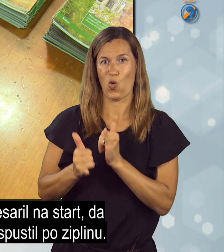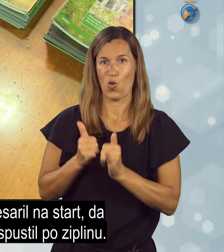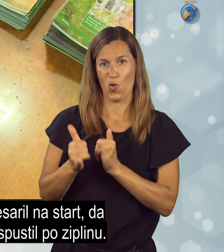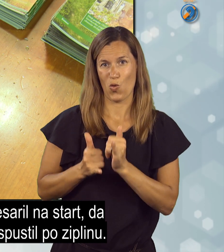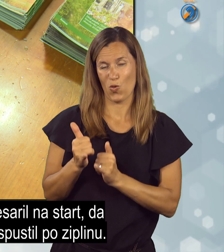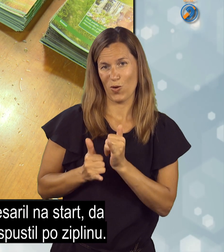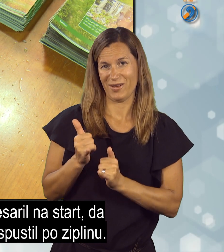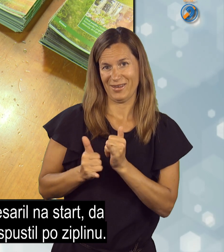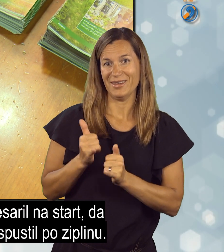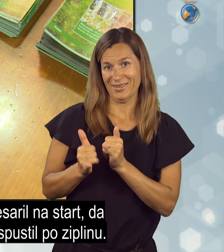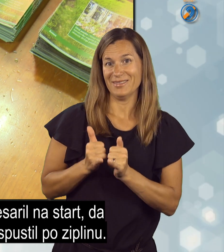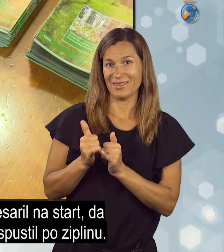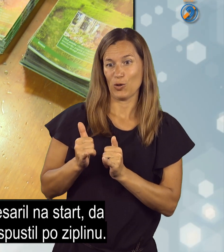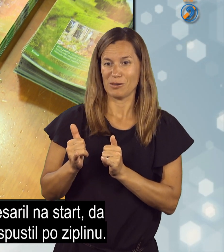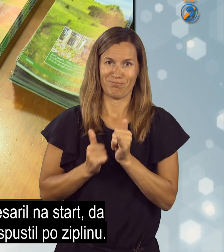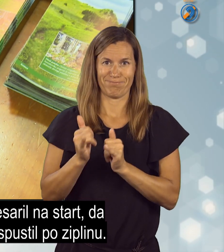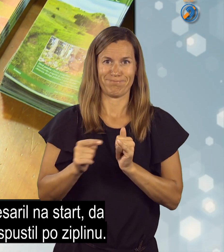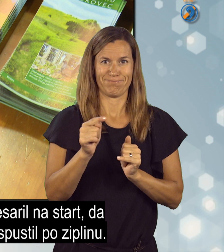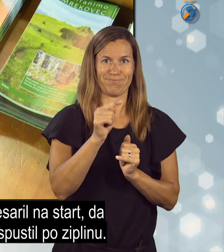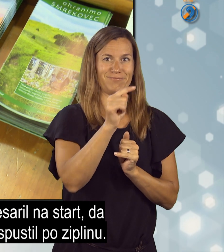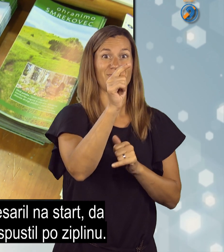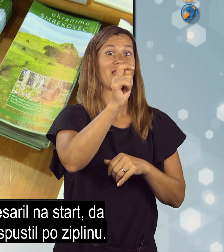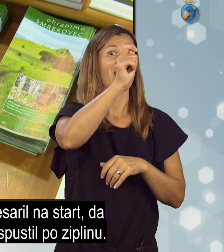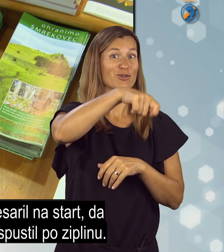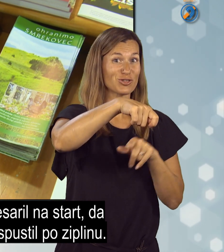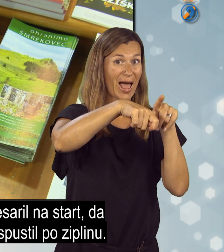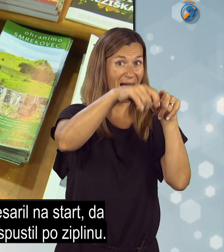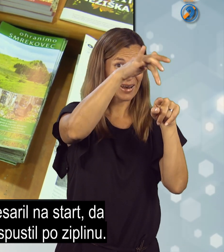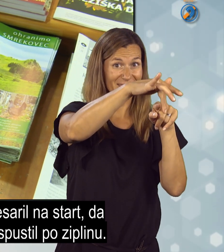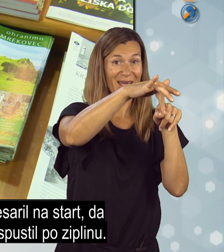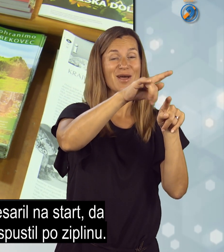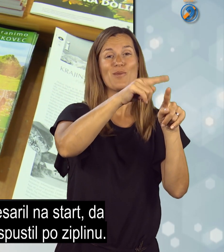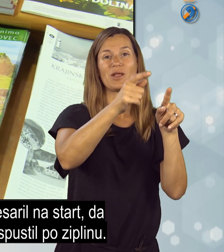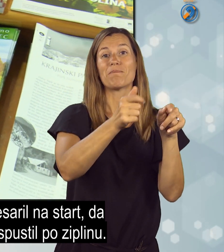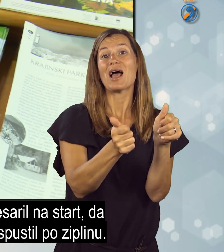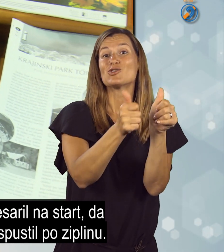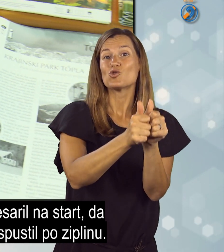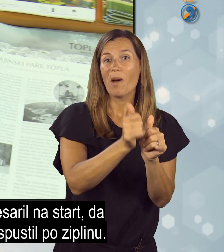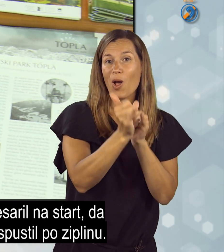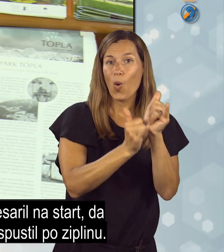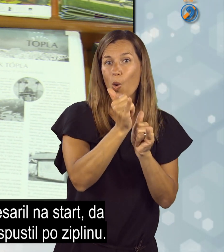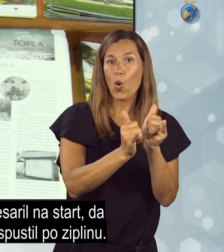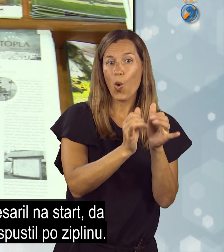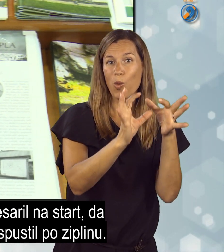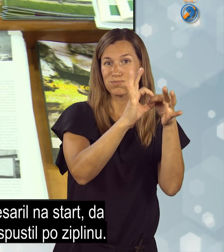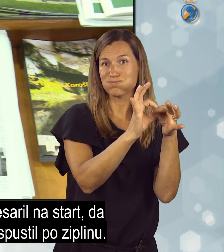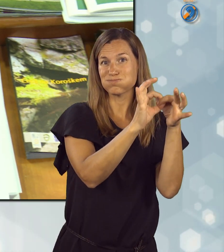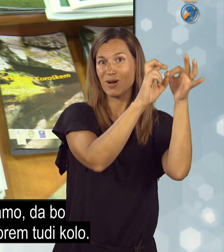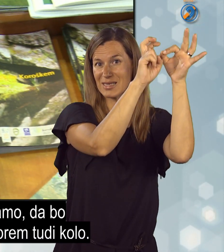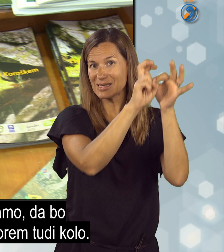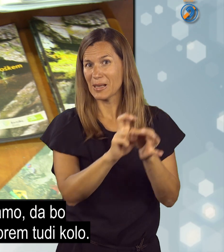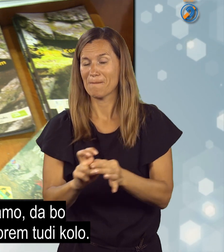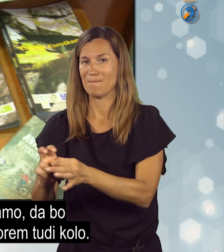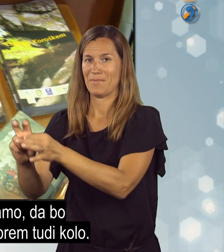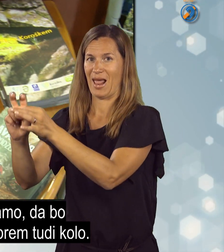si prikolesaril na štart, da bi se lahko potem spustil tudi na cilj ziplina. Tako da upajmo,